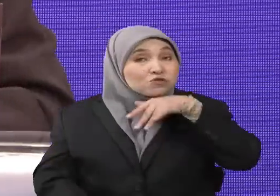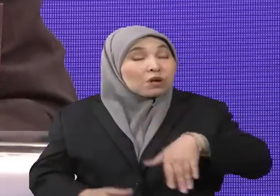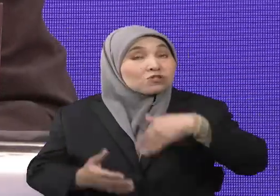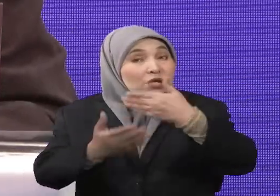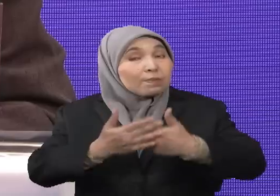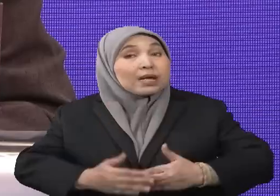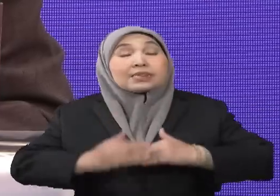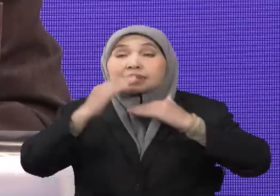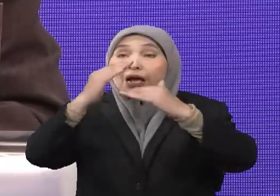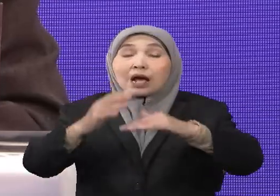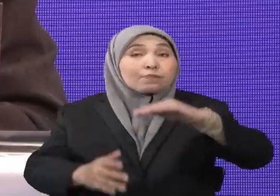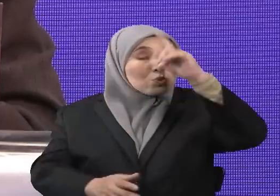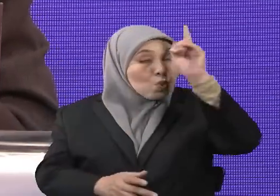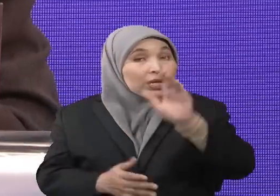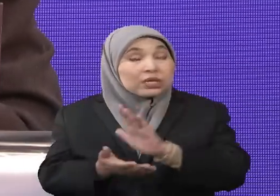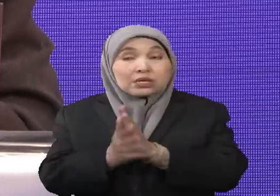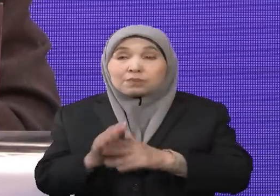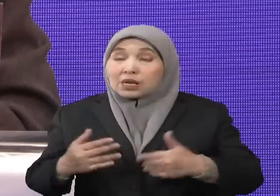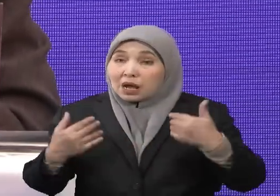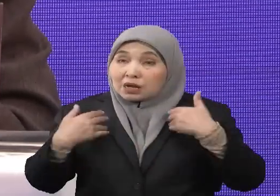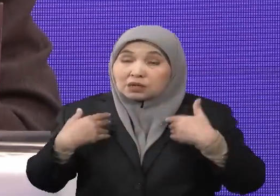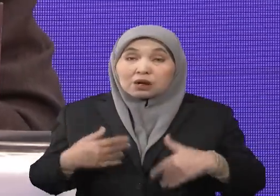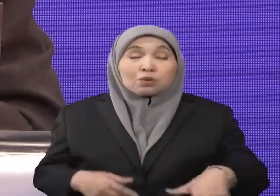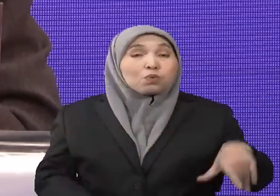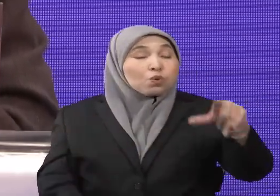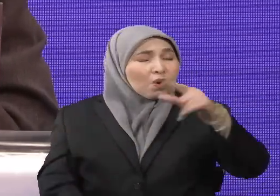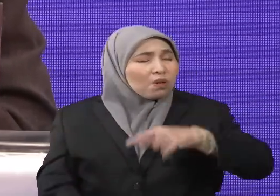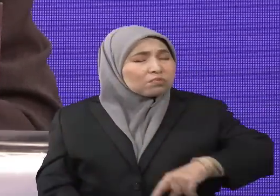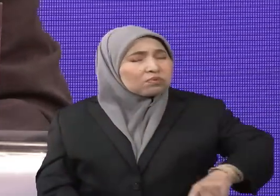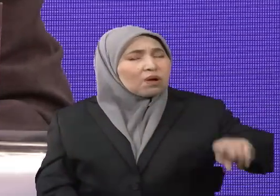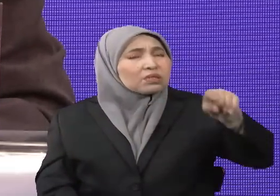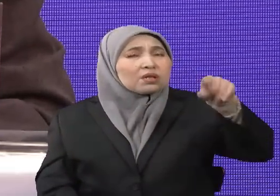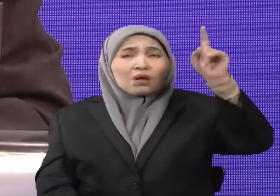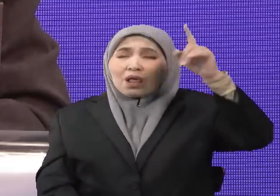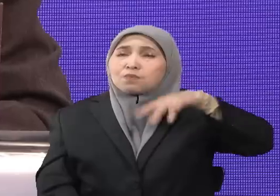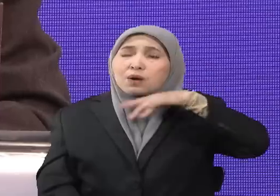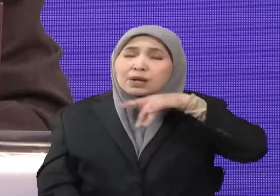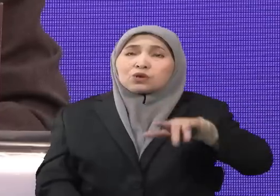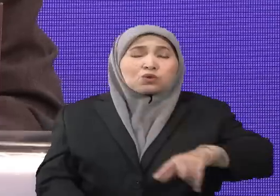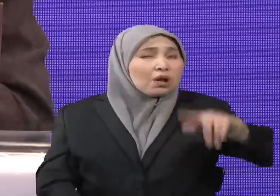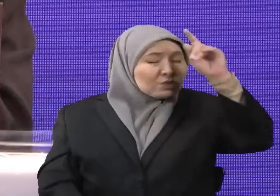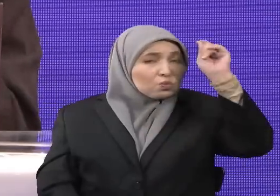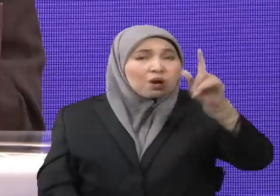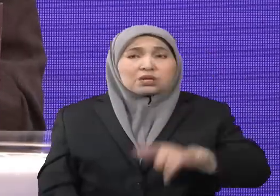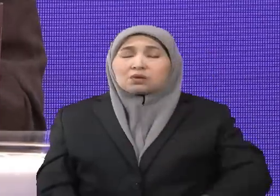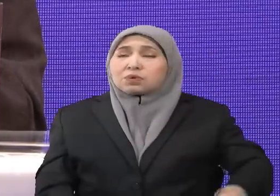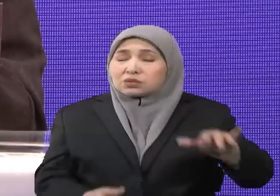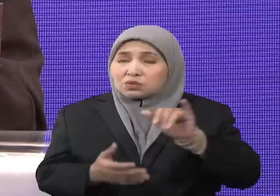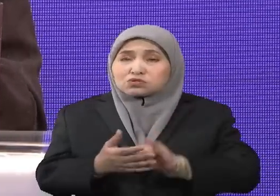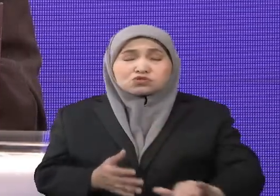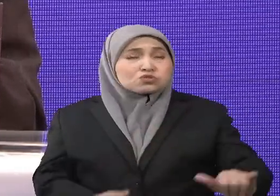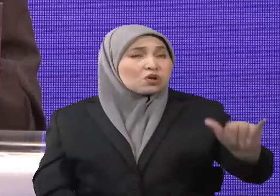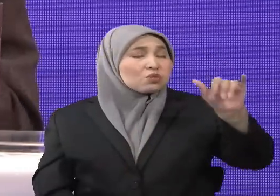kepada tahap Tuhan bila ada pihak yang adalah Muhammad itu adalah Tuhan Allah itu satu